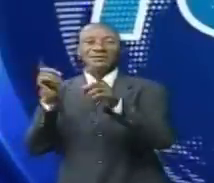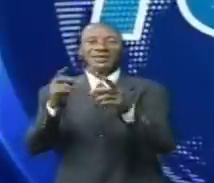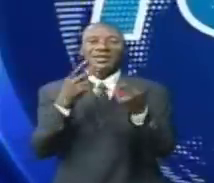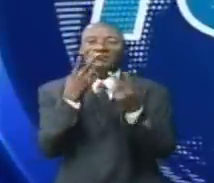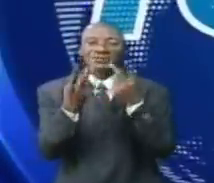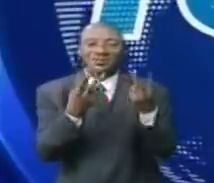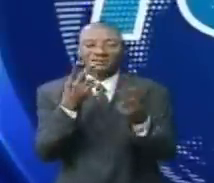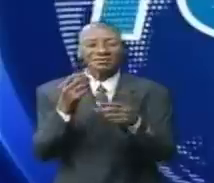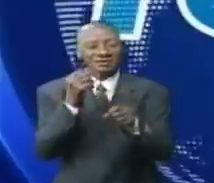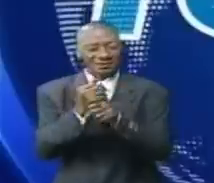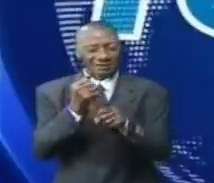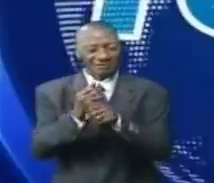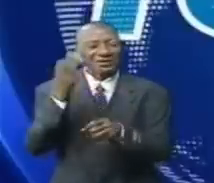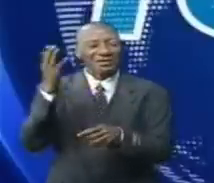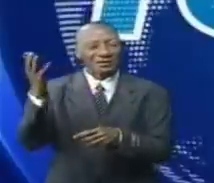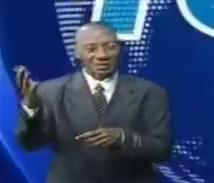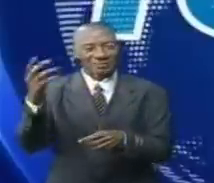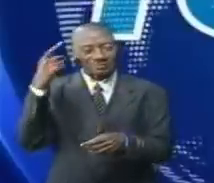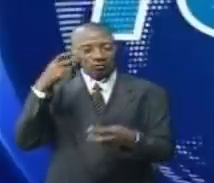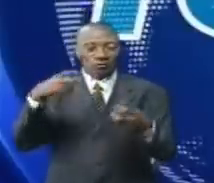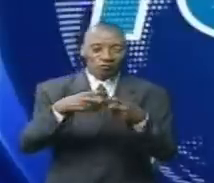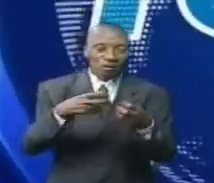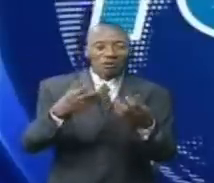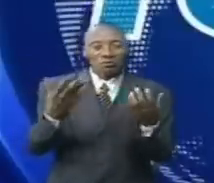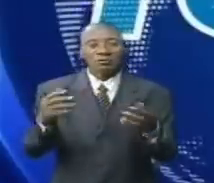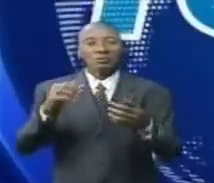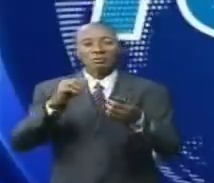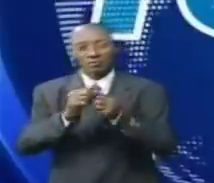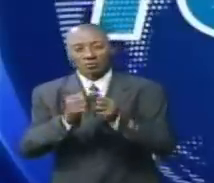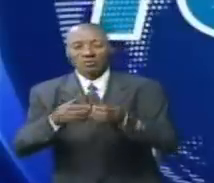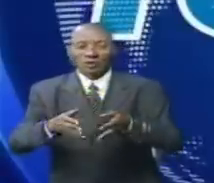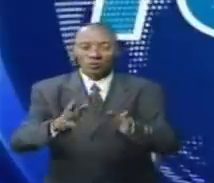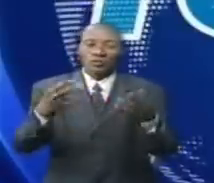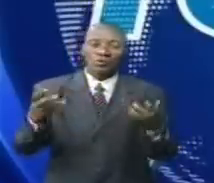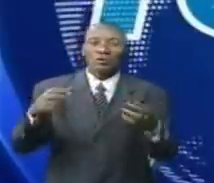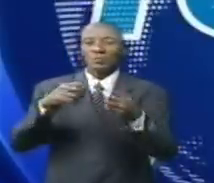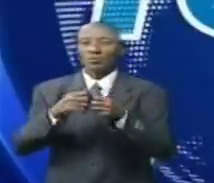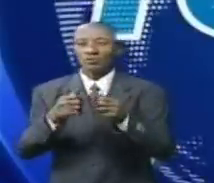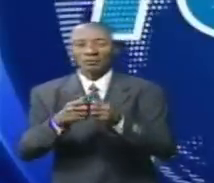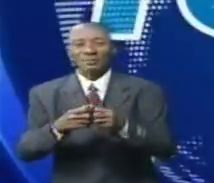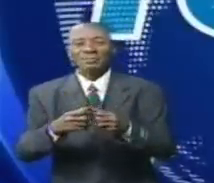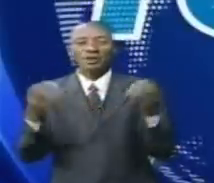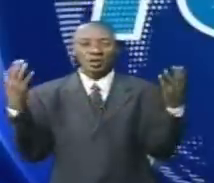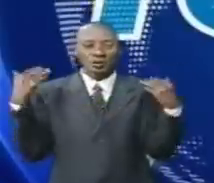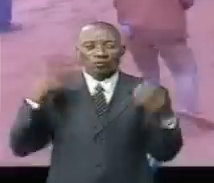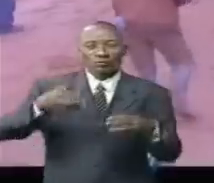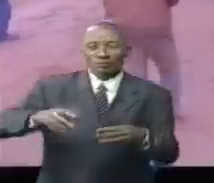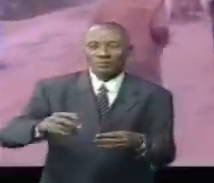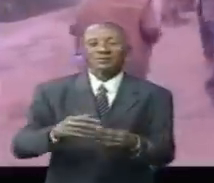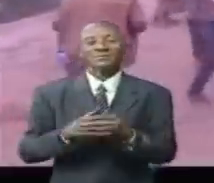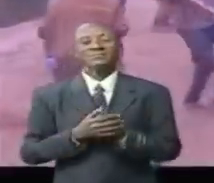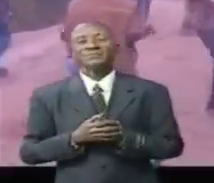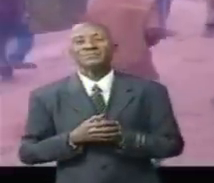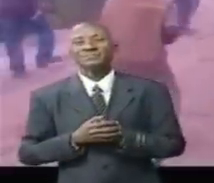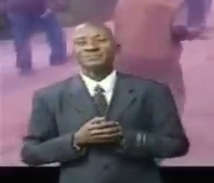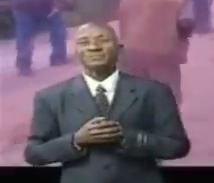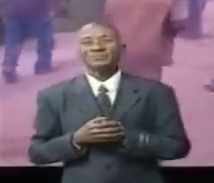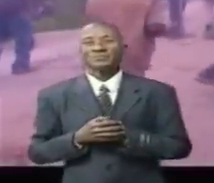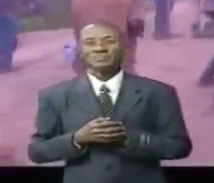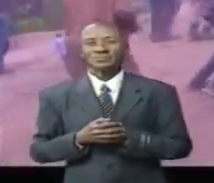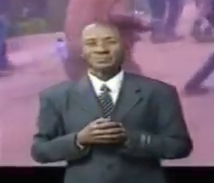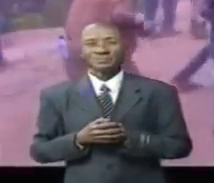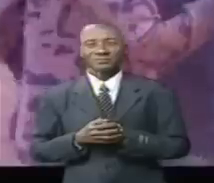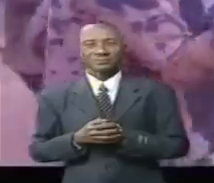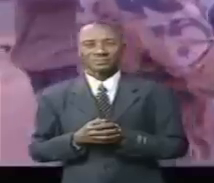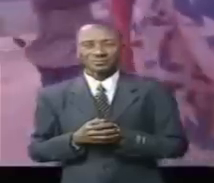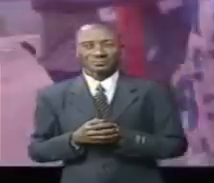pour Olivier Mwenze de solliciter le soutien des services de la ville de Kinshasa. Marie Calon pour les détails. La